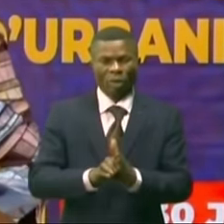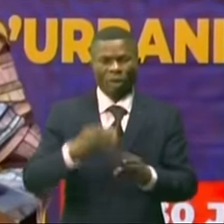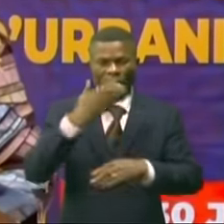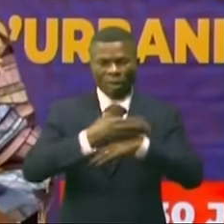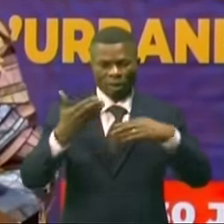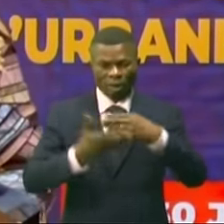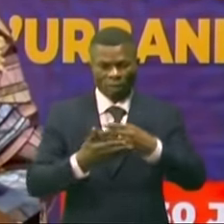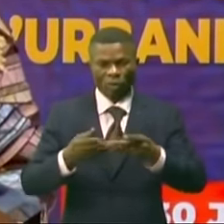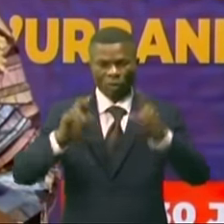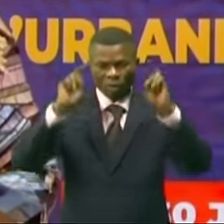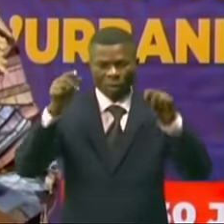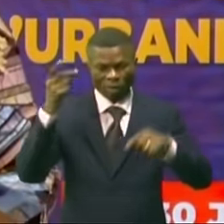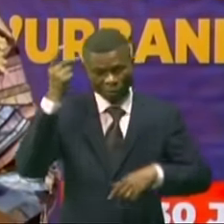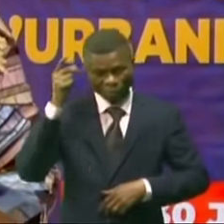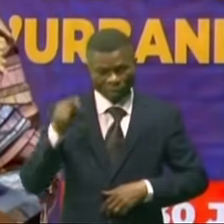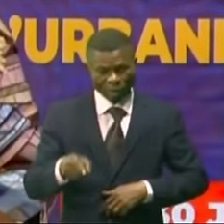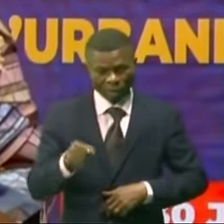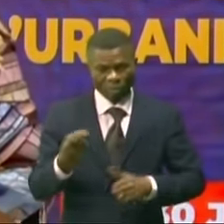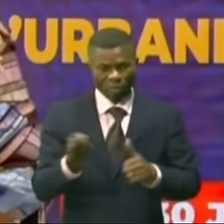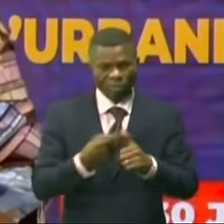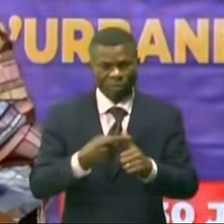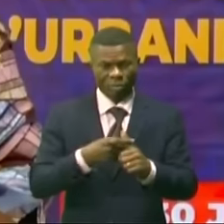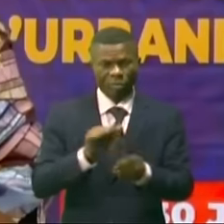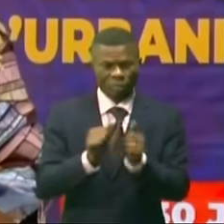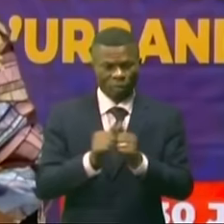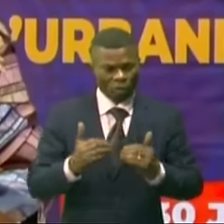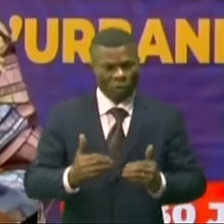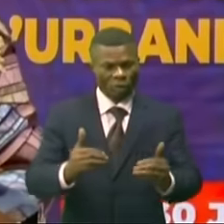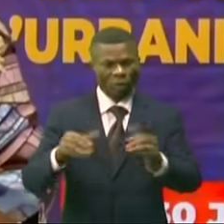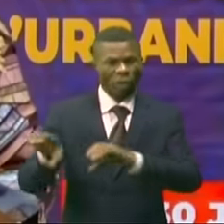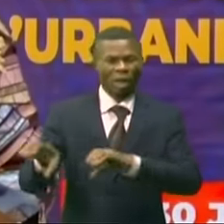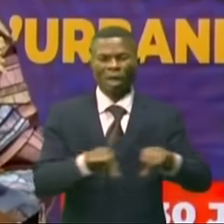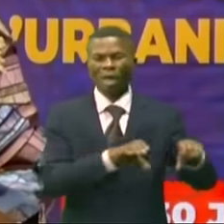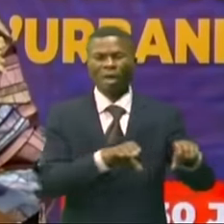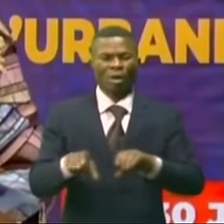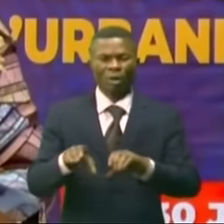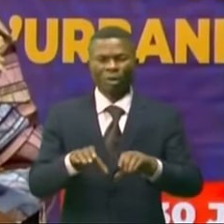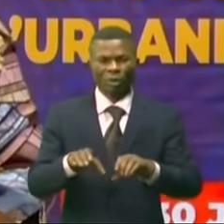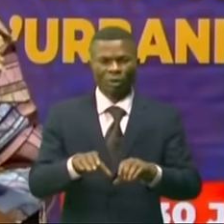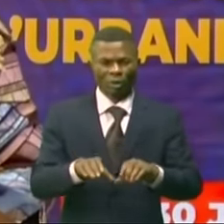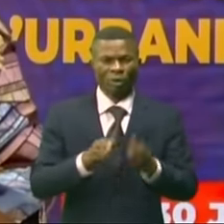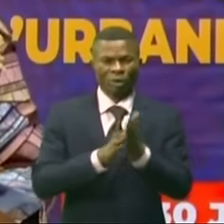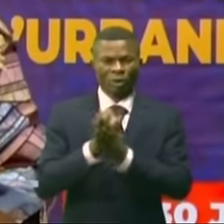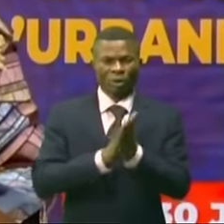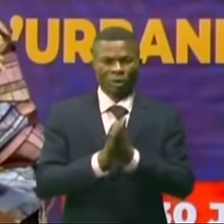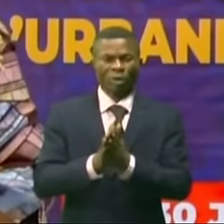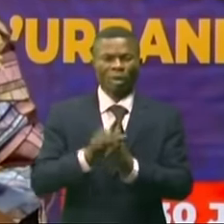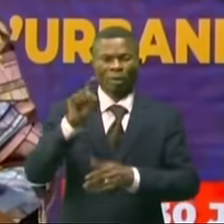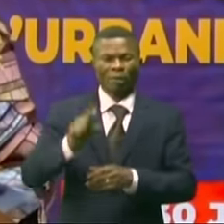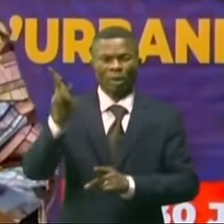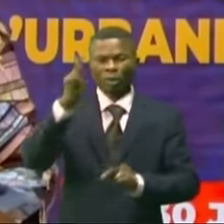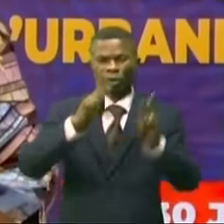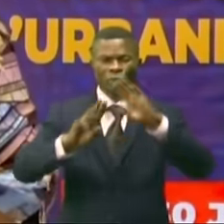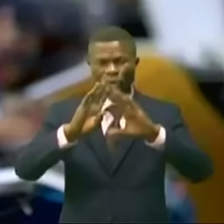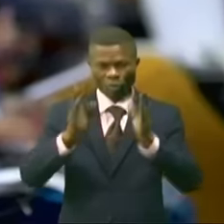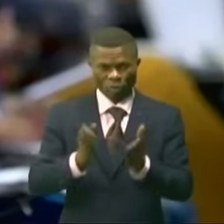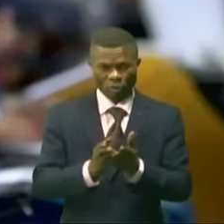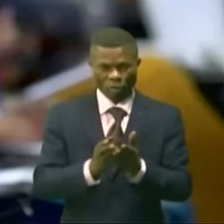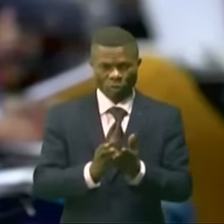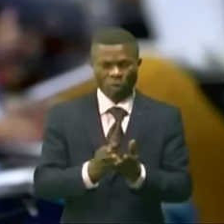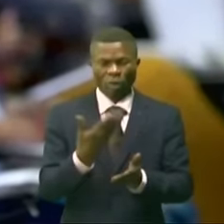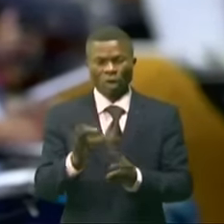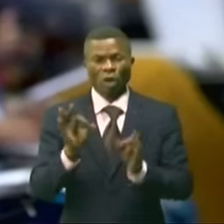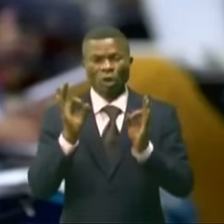de construction il est également question de poursuivre les actions tendant à l'adhésion de nos populations aux innovations